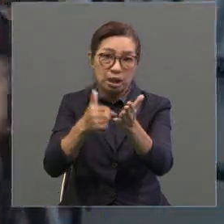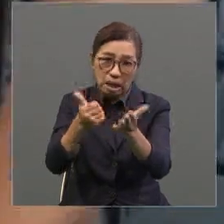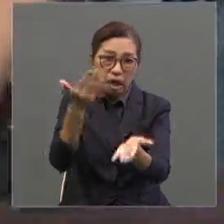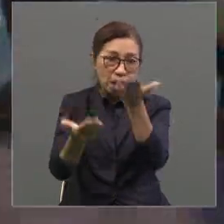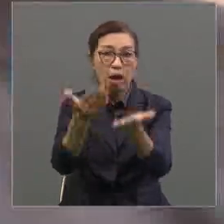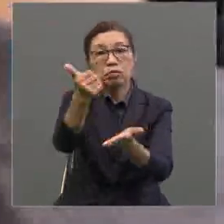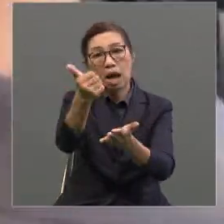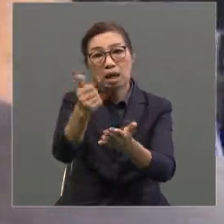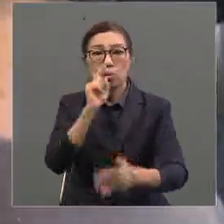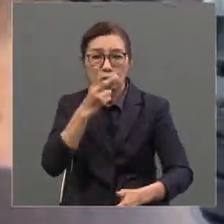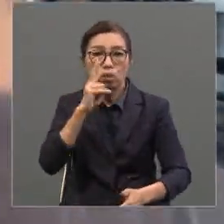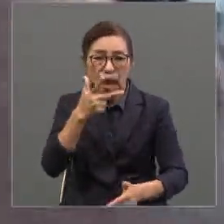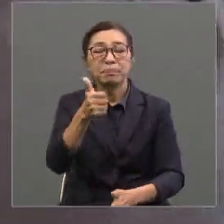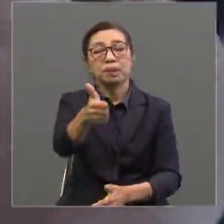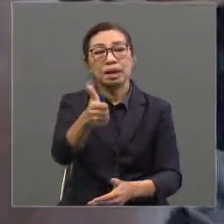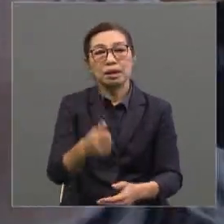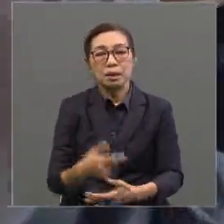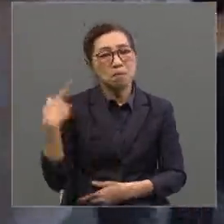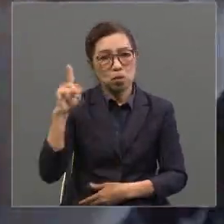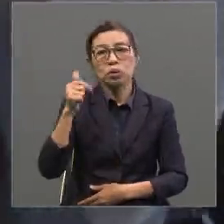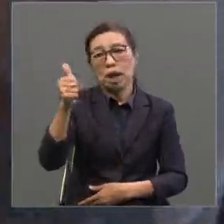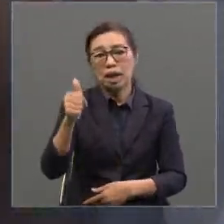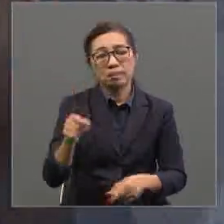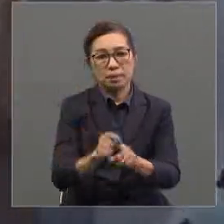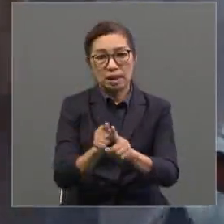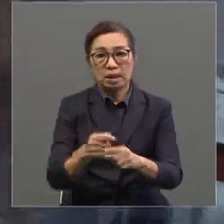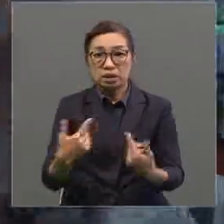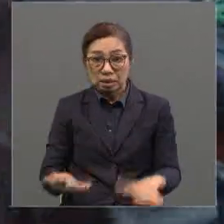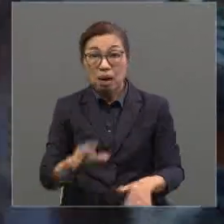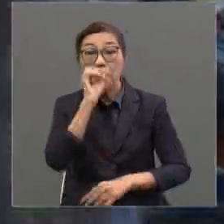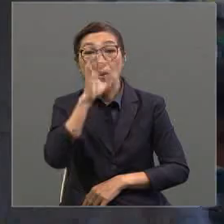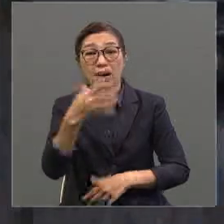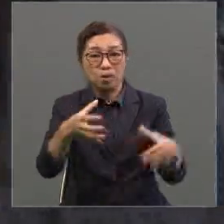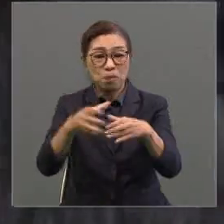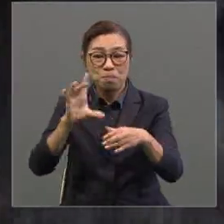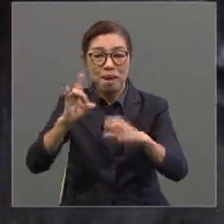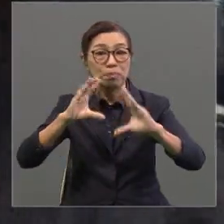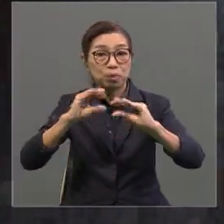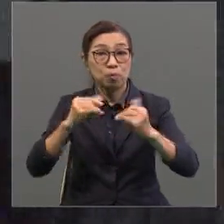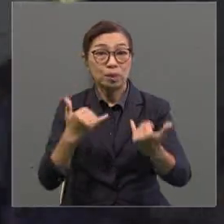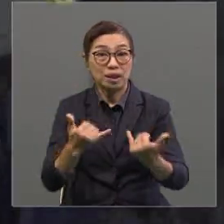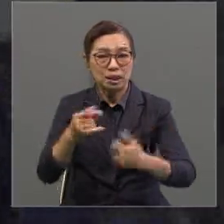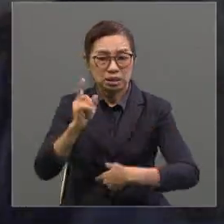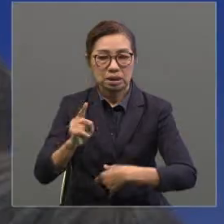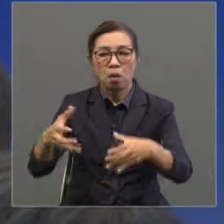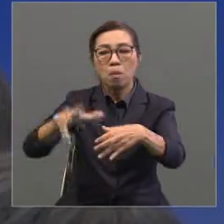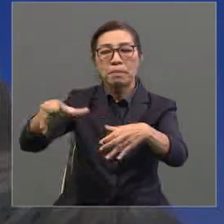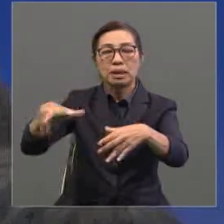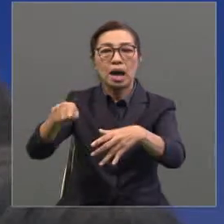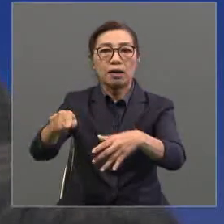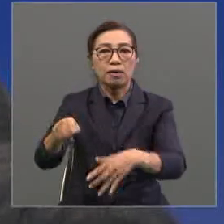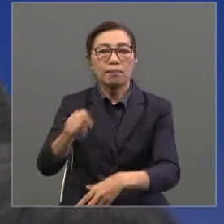เสนอชื่อซ้ำได้ครับส่วนอย่างที่บอกไปการหารือ 8พรรคการเมืองในวันนี้เนี่ยนะคะล่าสุดอ่ะพรรคเพื่อไทย